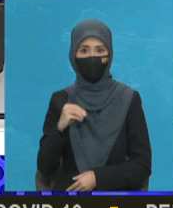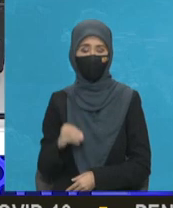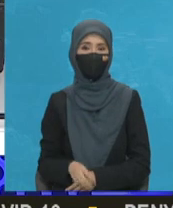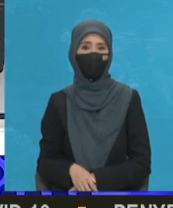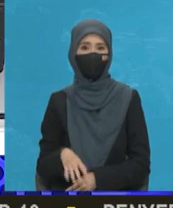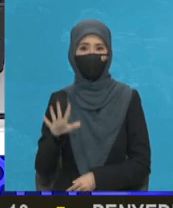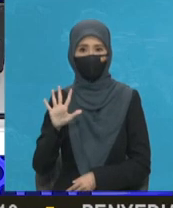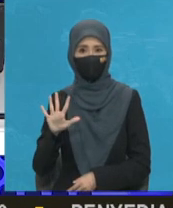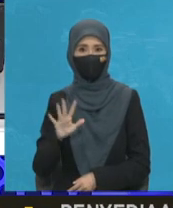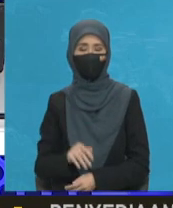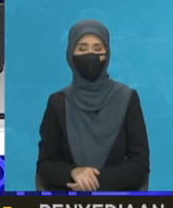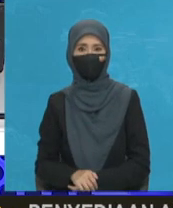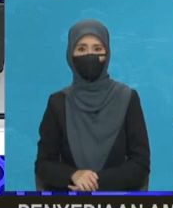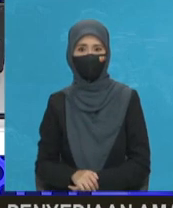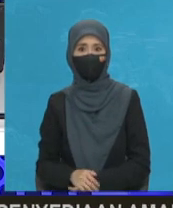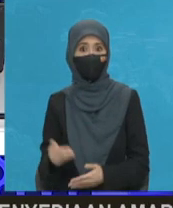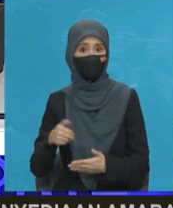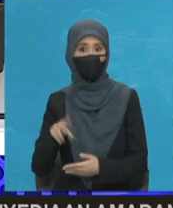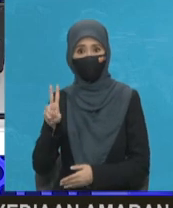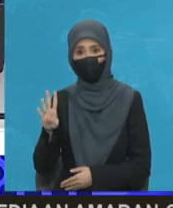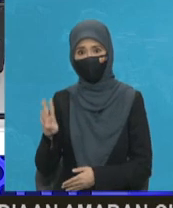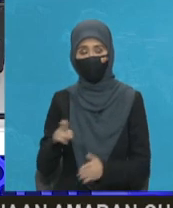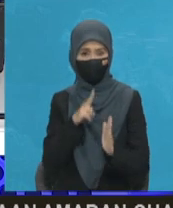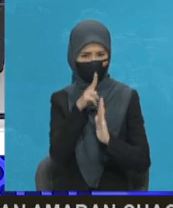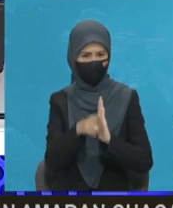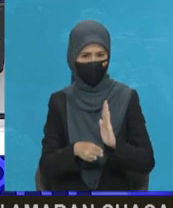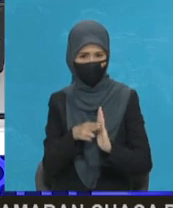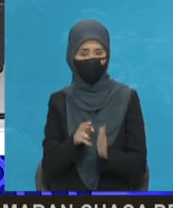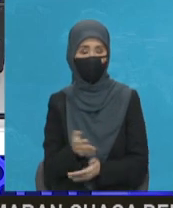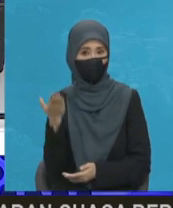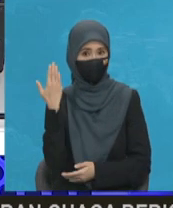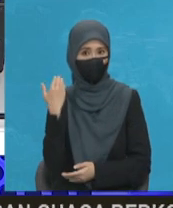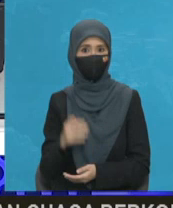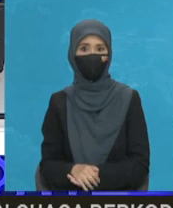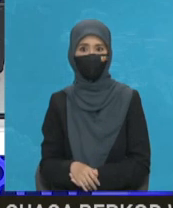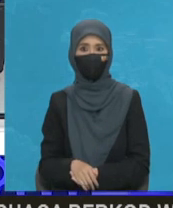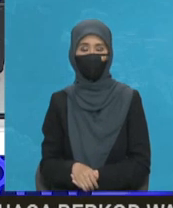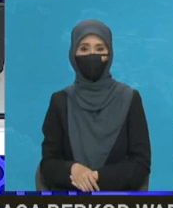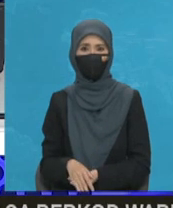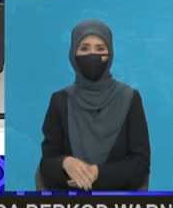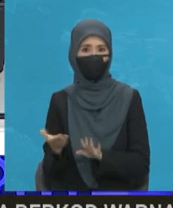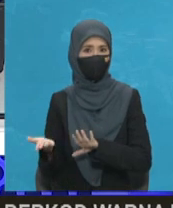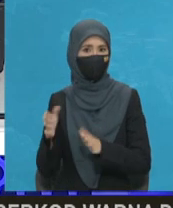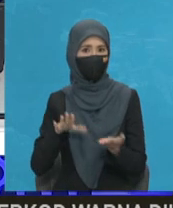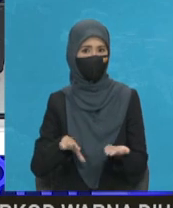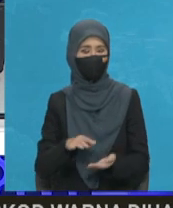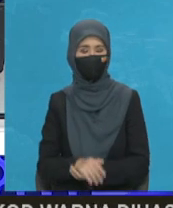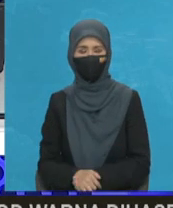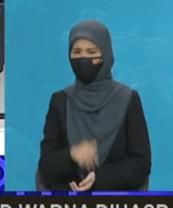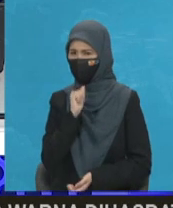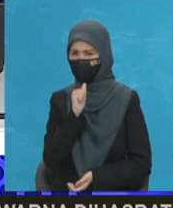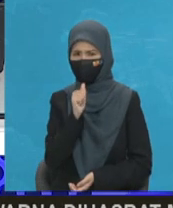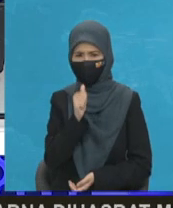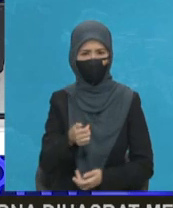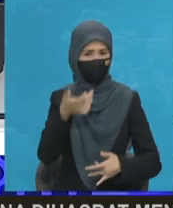itu dalam tempo 24jam dua cash conveniently meninggal dunia dengan kesemuanya adalah tidak dikategorikan sebagai